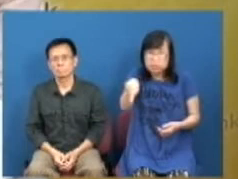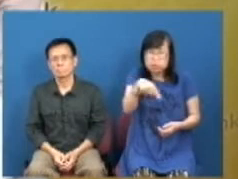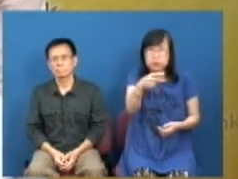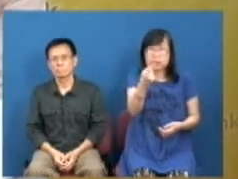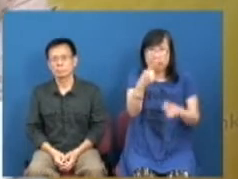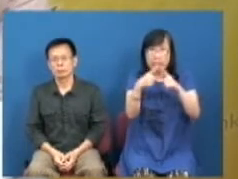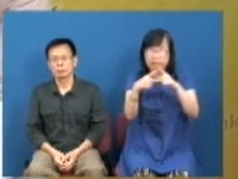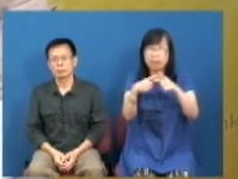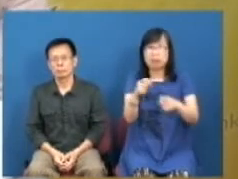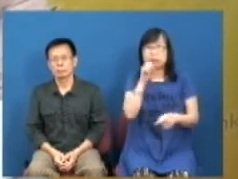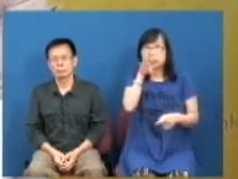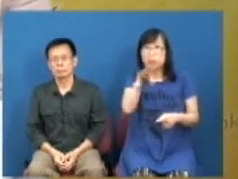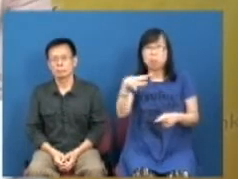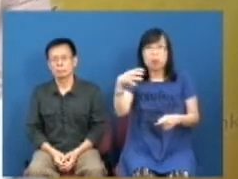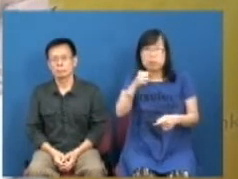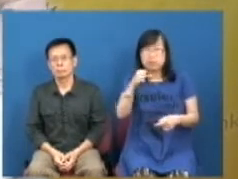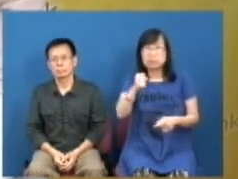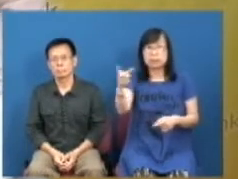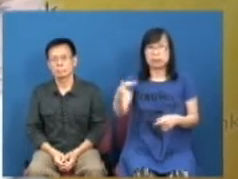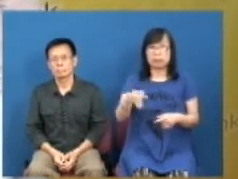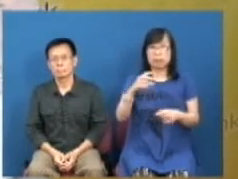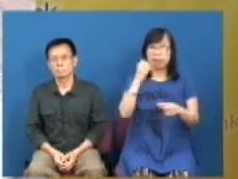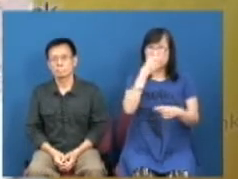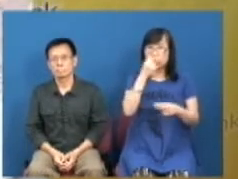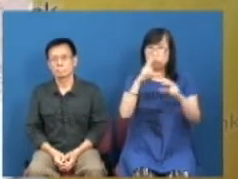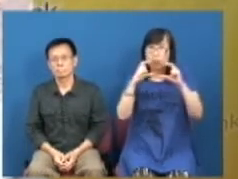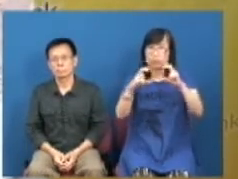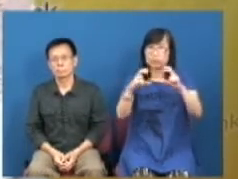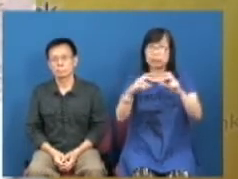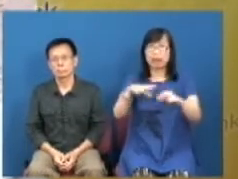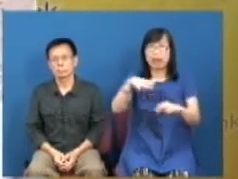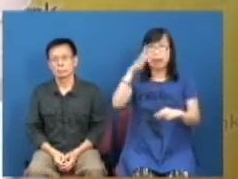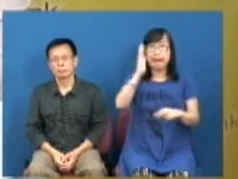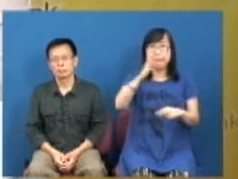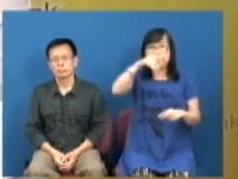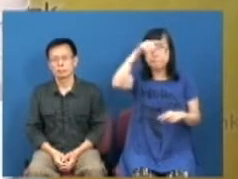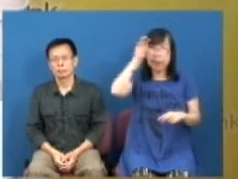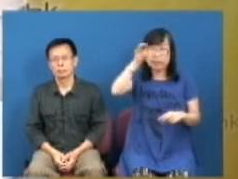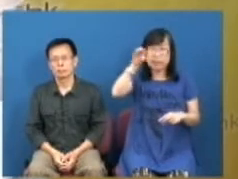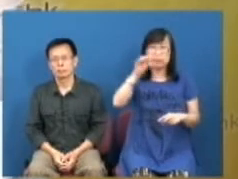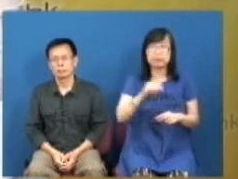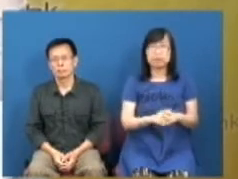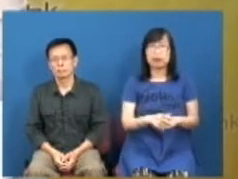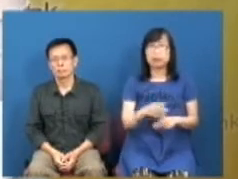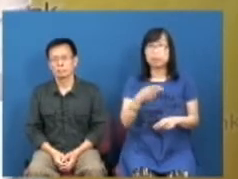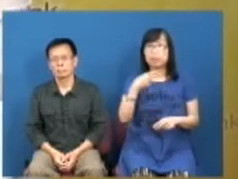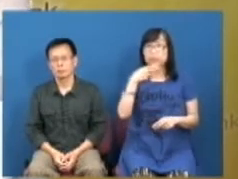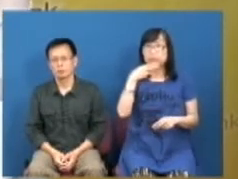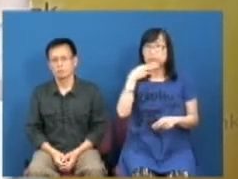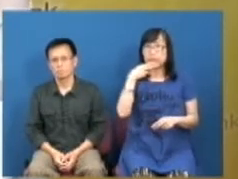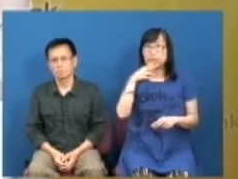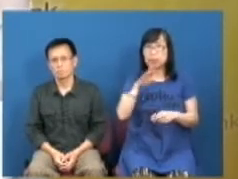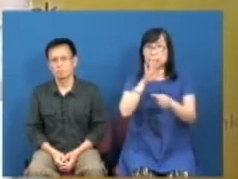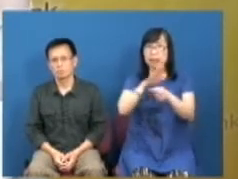係即係只要講下。港鐵而家你話呢個500億個問題啦，即係如果你個何文田山係咪啊？唔係